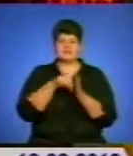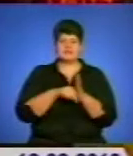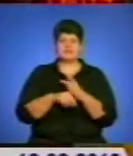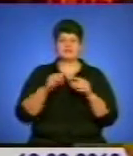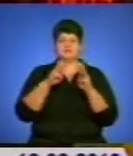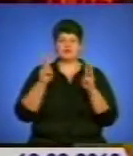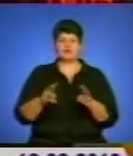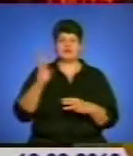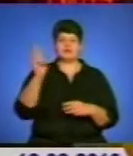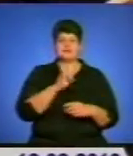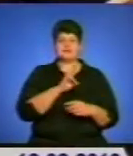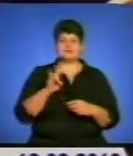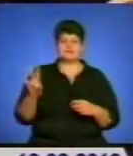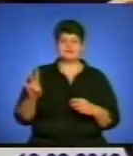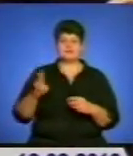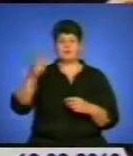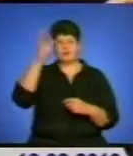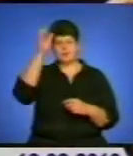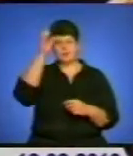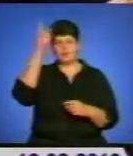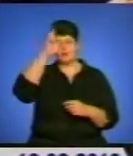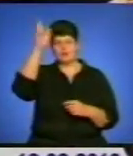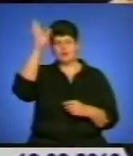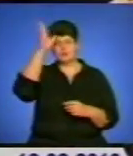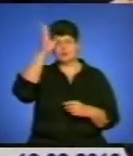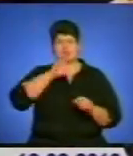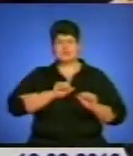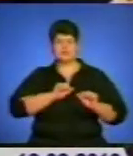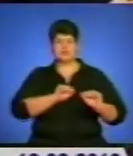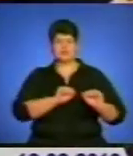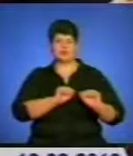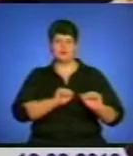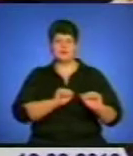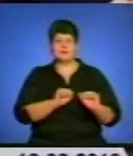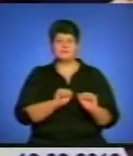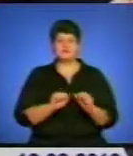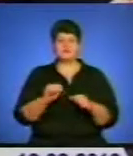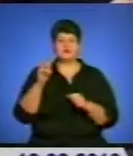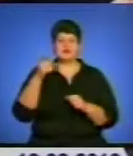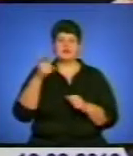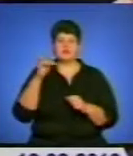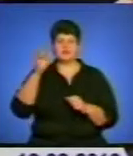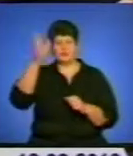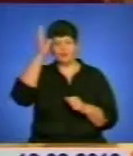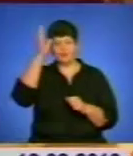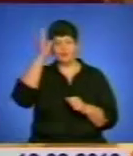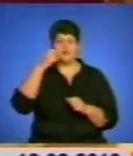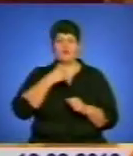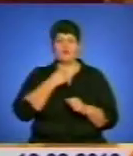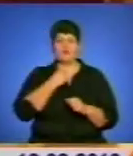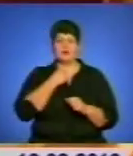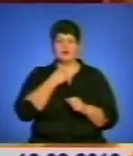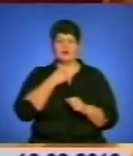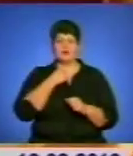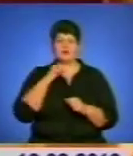Церкви, світлі чесноти, Божу мудрість та заступництво. Василій – божественний ум, Григорій – божественний голос,